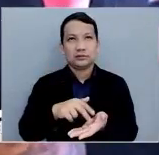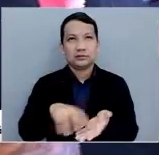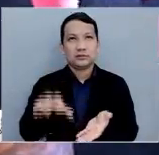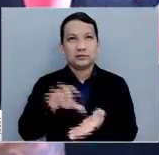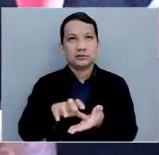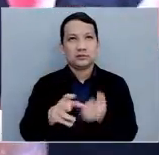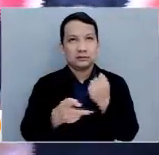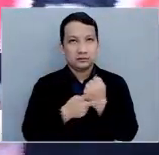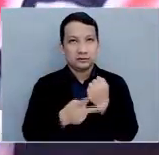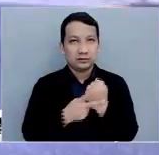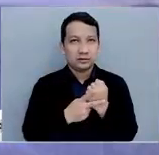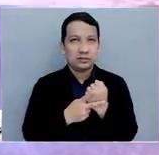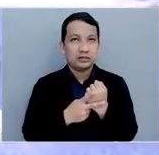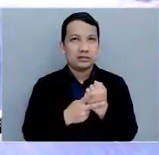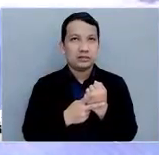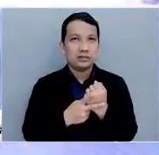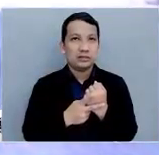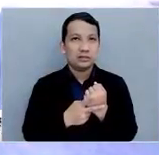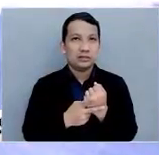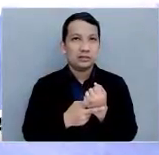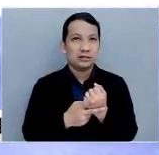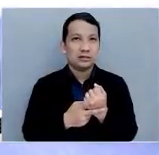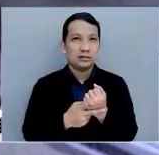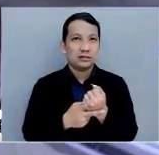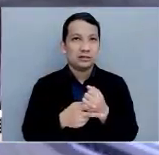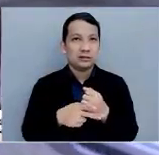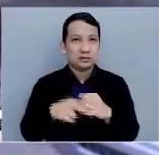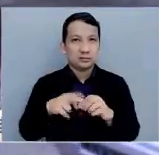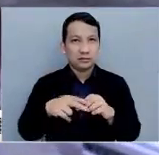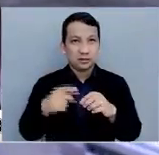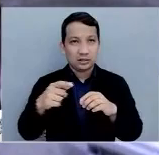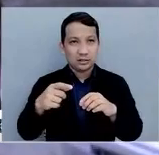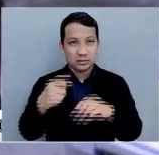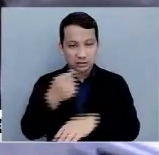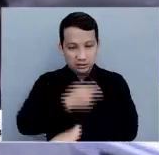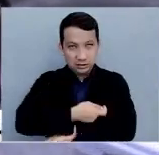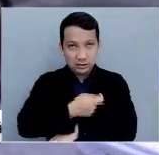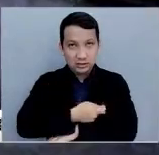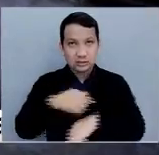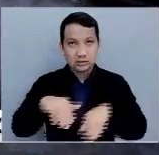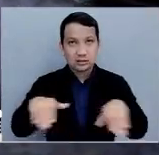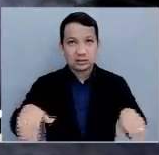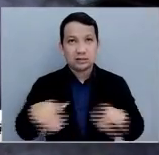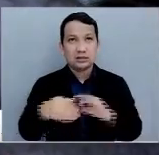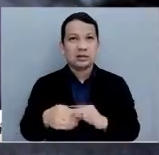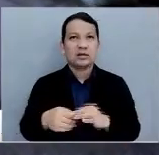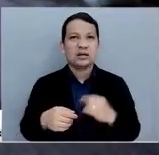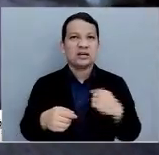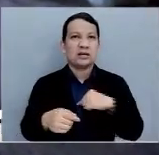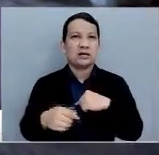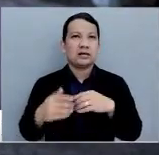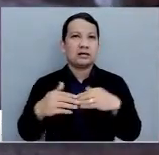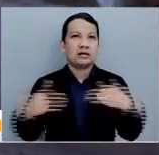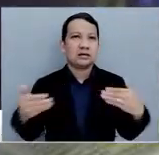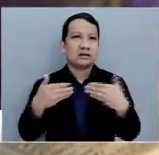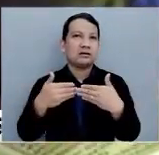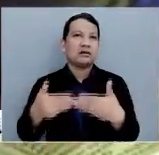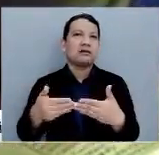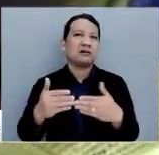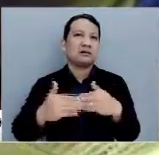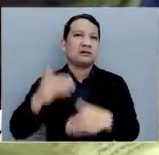nakaipon, bumili kami ng mga portable lang na table. Upuan, mga plastic lang muna na upuan. Ayun, hanggang sa nagtuloy-tuloy lumago